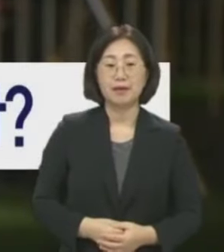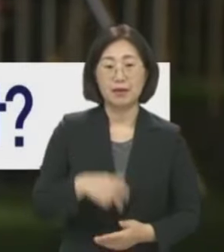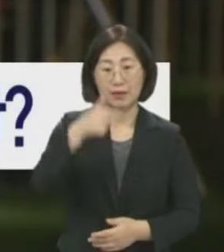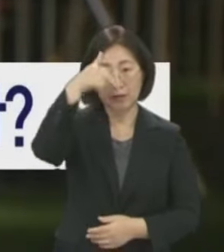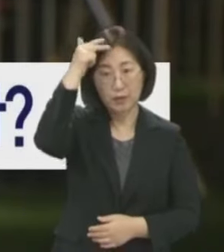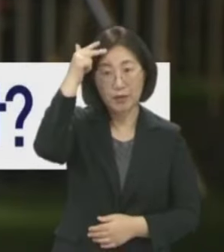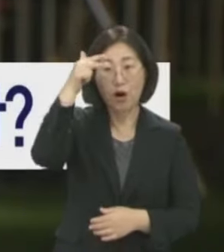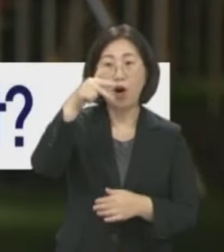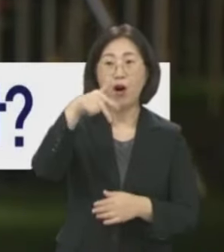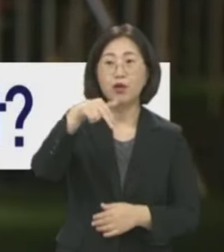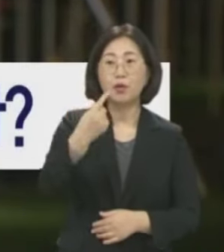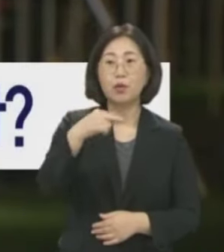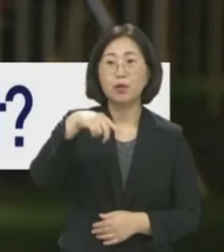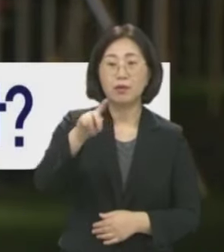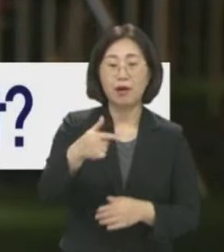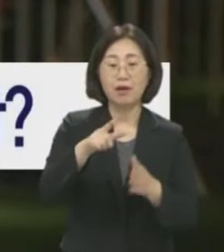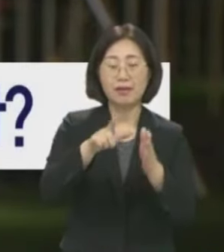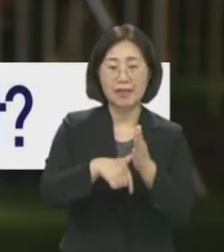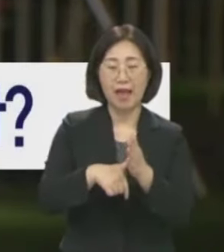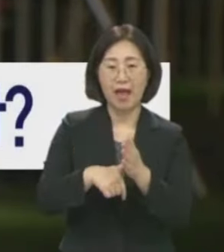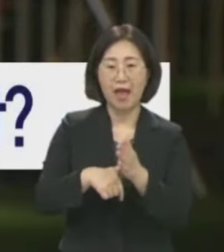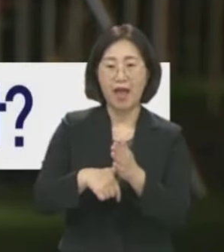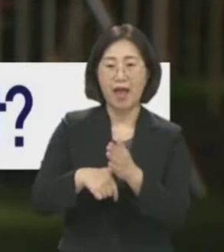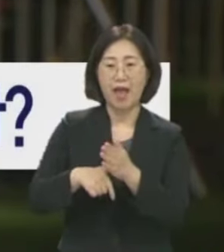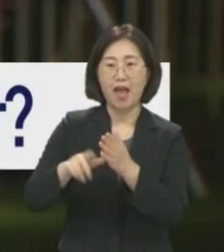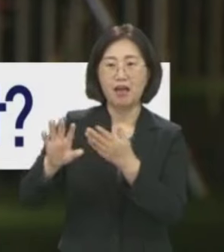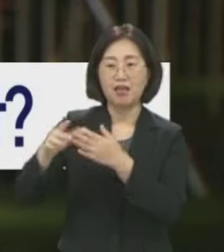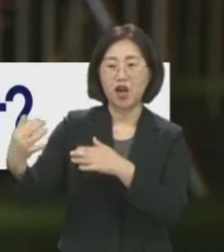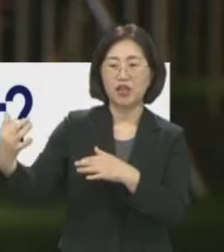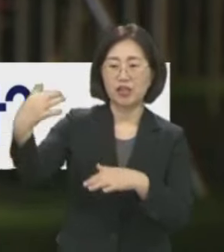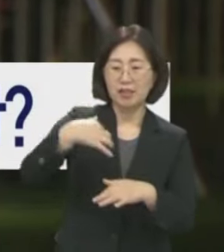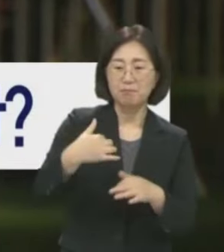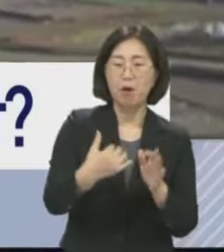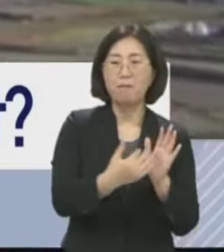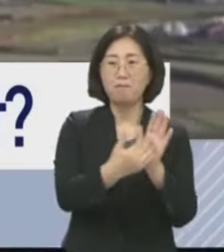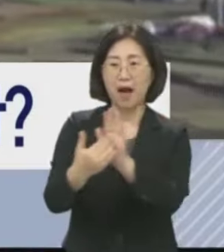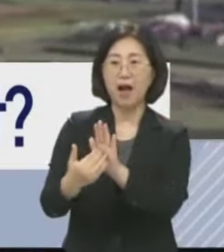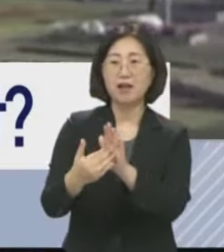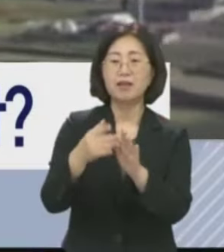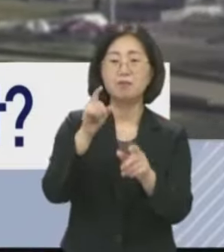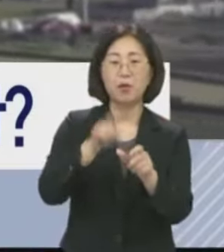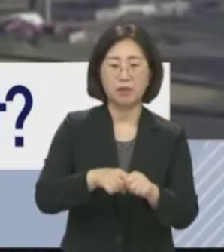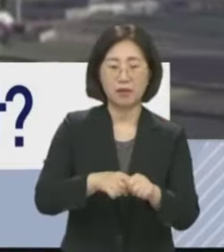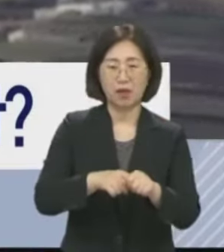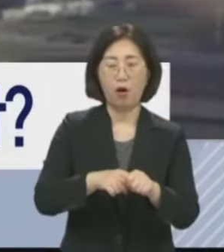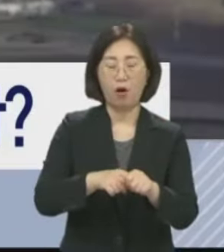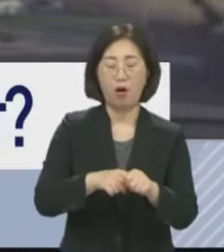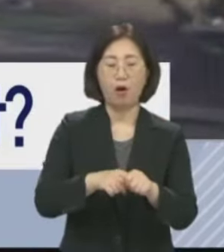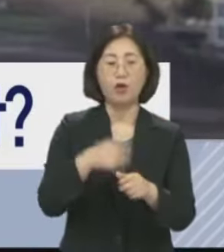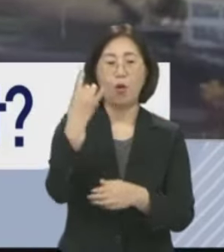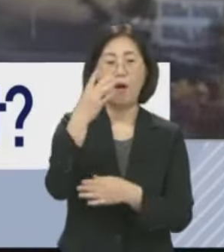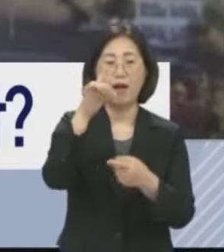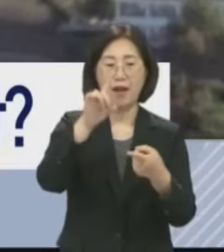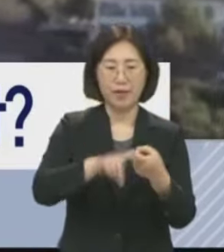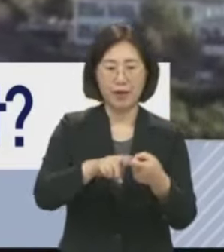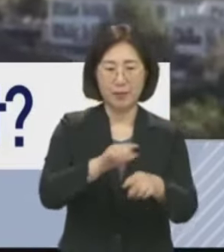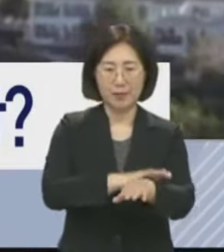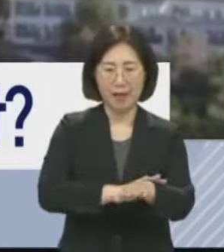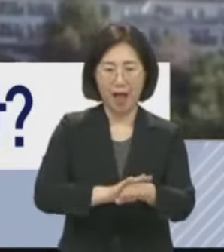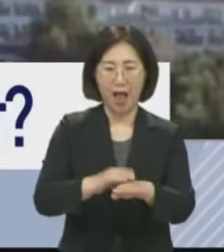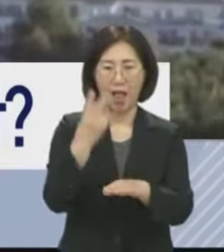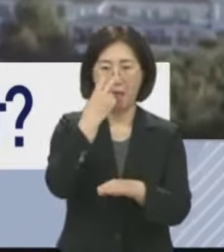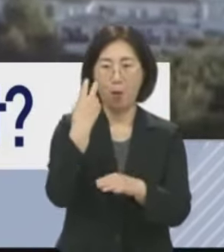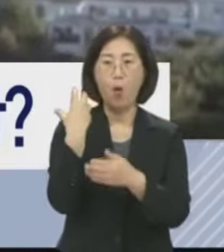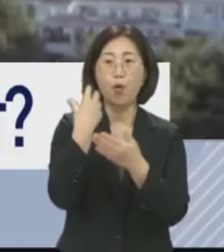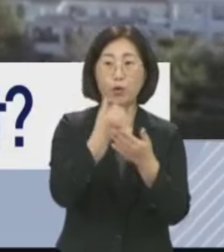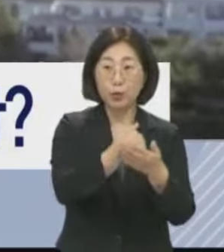조선시대에 이 외구의 침입을 막기 위해서 지어진 이 성 중에서도 원형이 가장 잘 보존되어 있다고 하는 평가를 받고